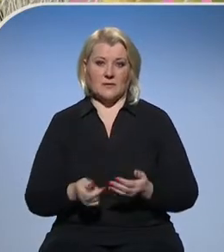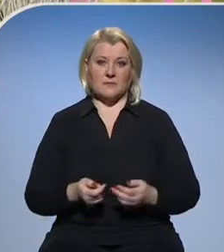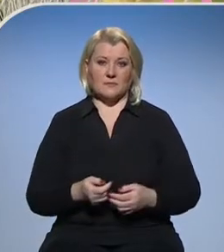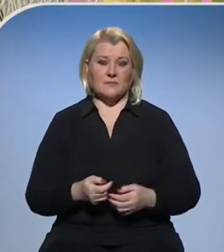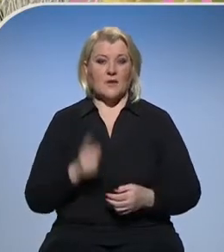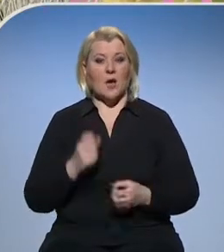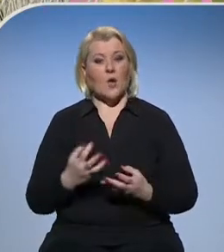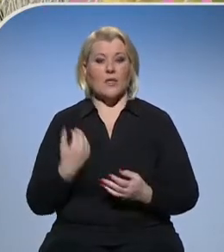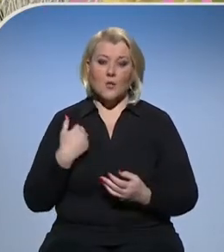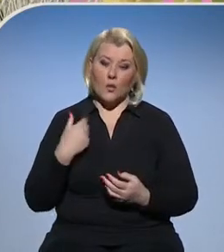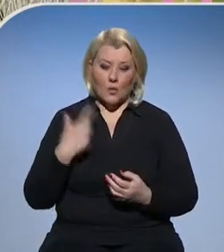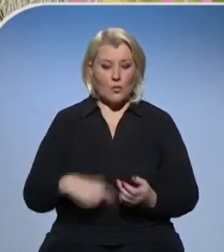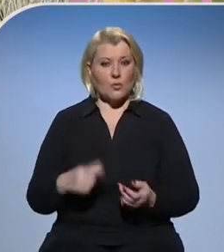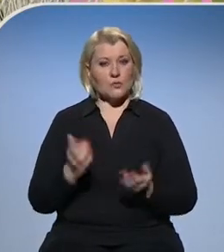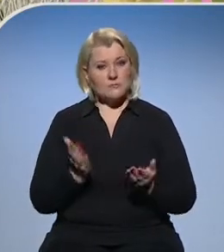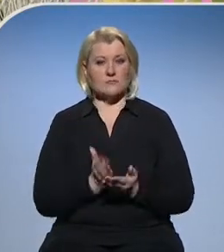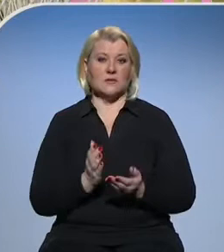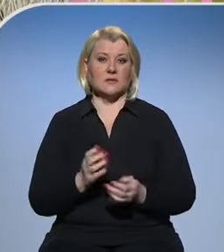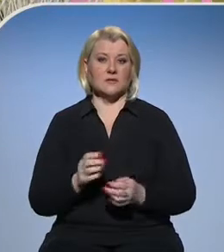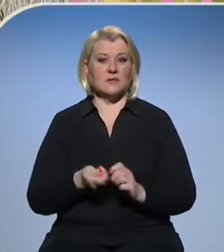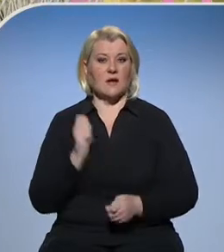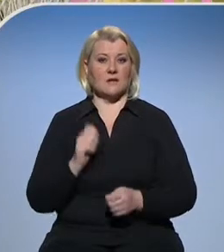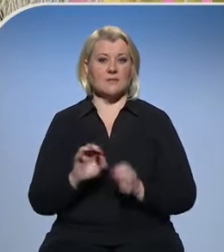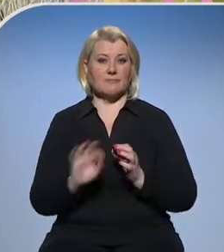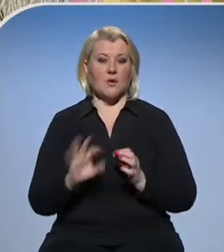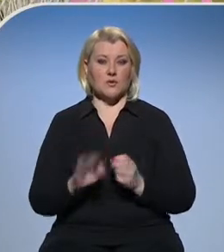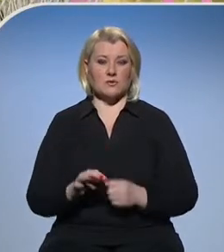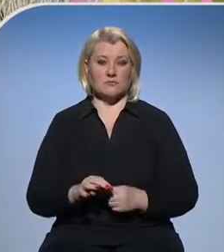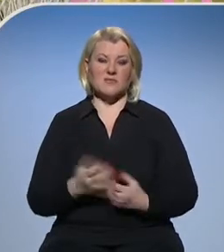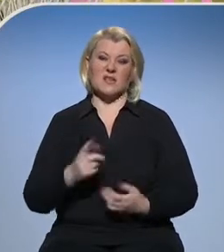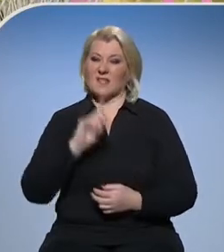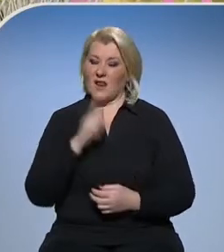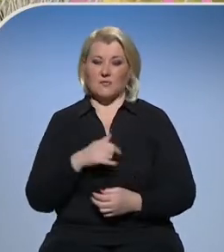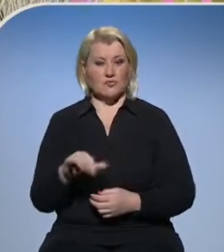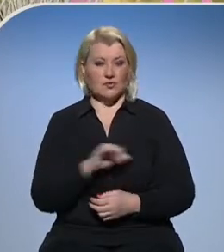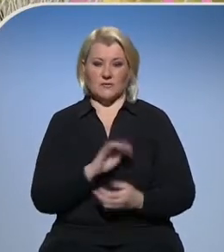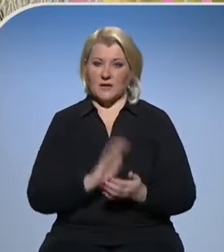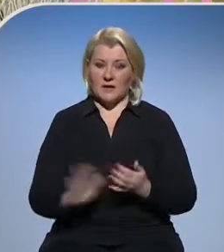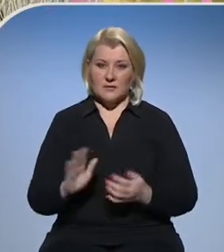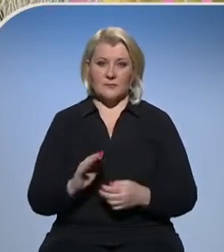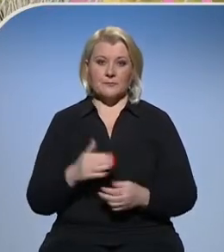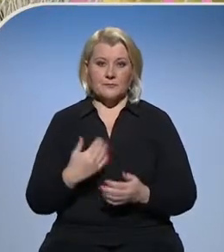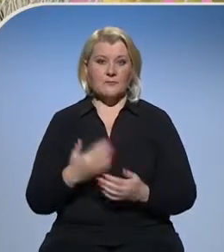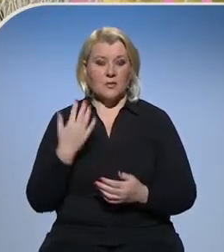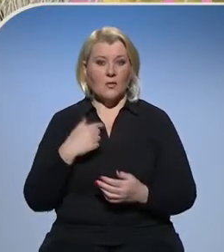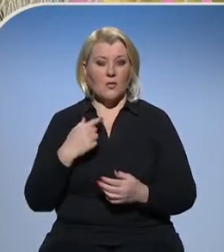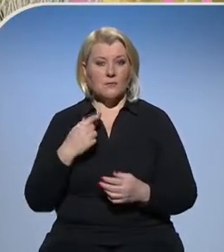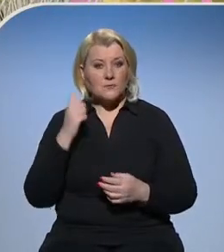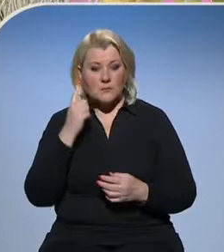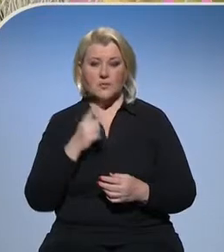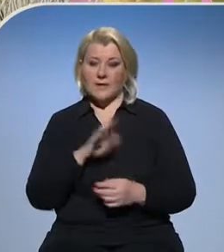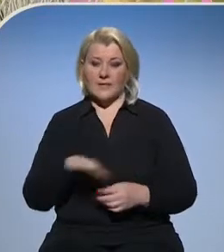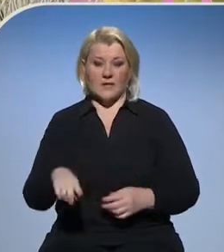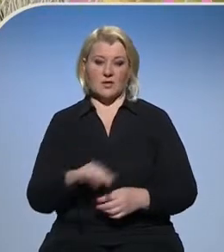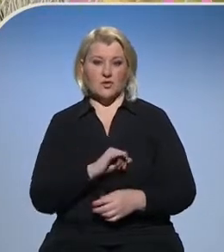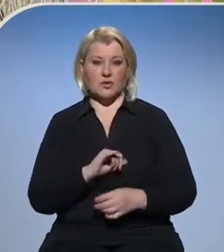se spořit? Ideálně co nejdřív. My jsme tady, myslím, kdysi dávno, když jsem tady byl, probírali i možnost spoření pro děti na penzi. To už je trošku